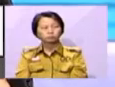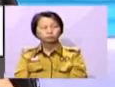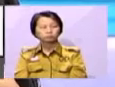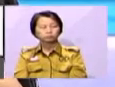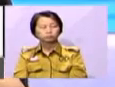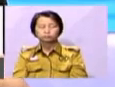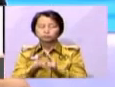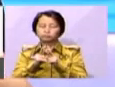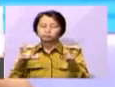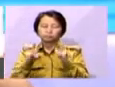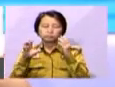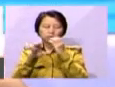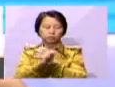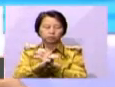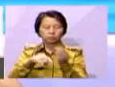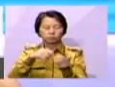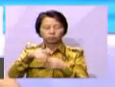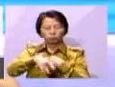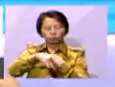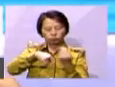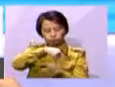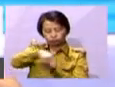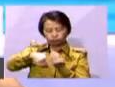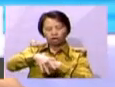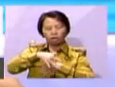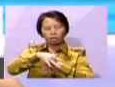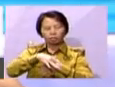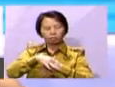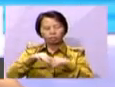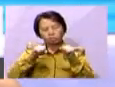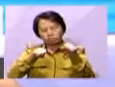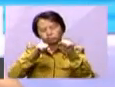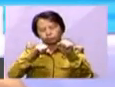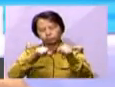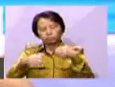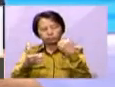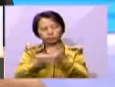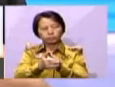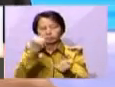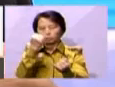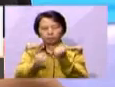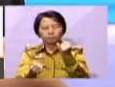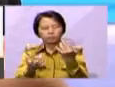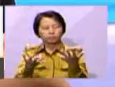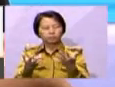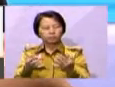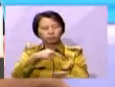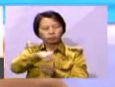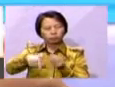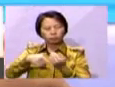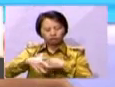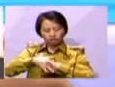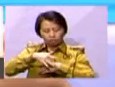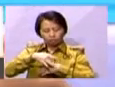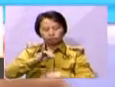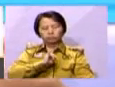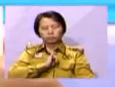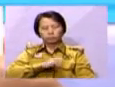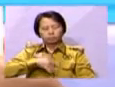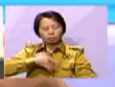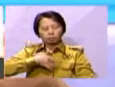Sangat tercabar daripada pusingan awal and fight hingga ke pusingan akhir. Di pusingan awal tu, Ain rasa